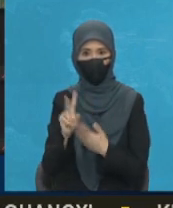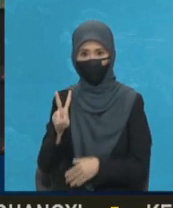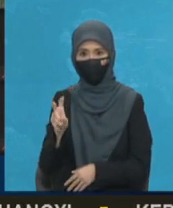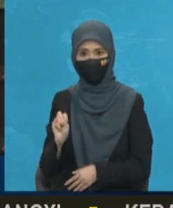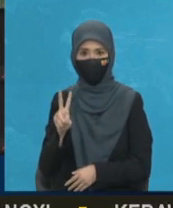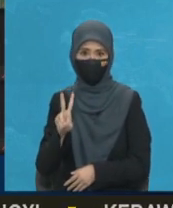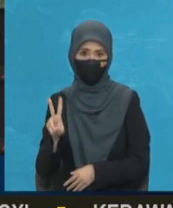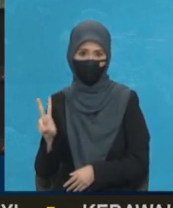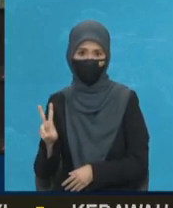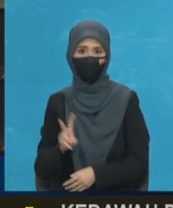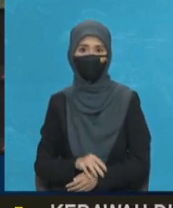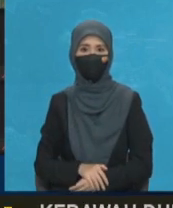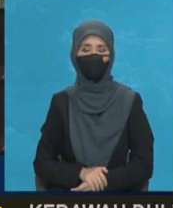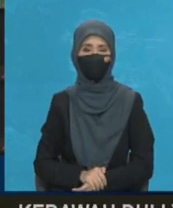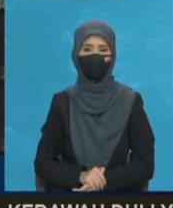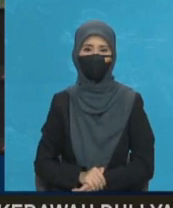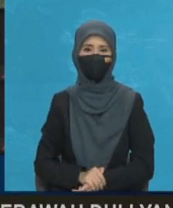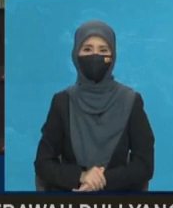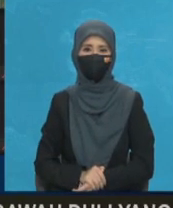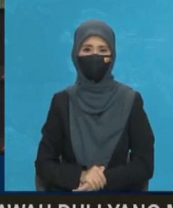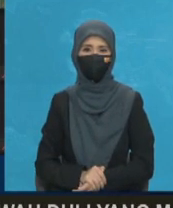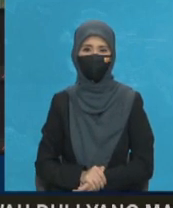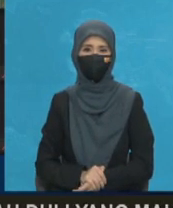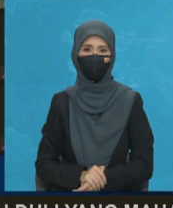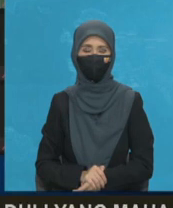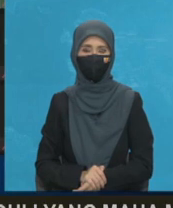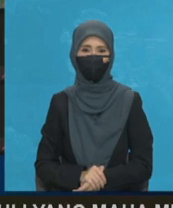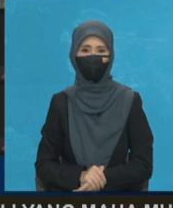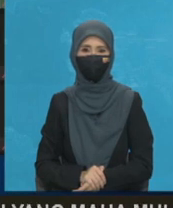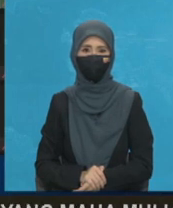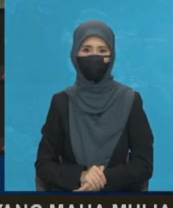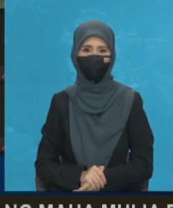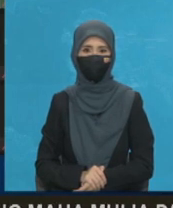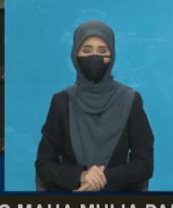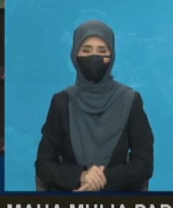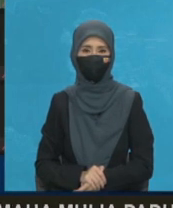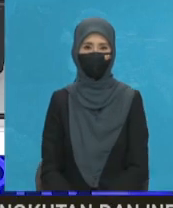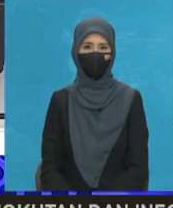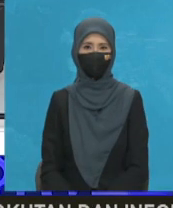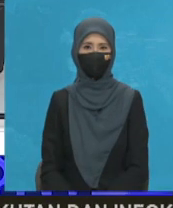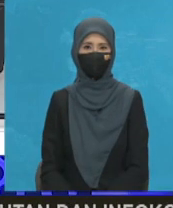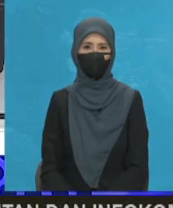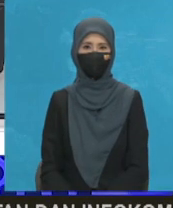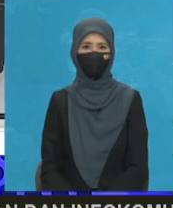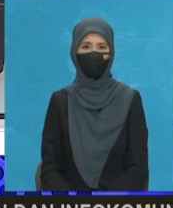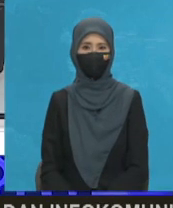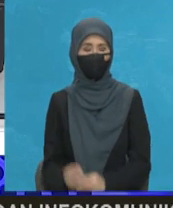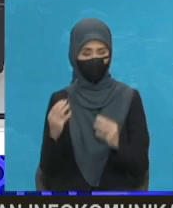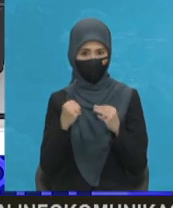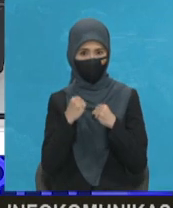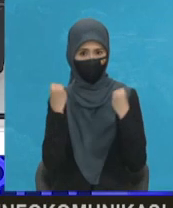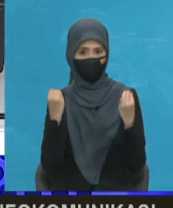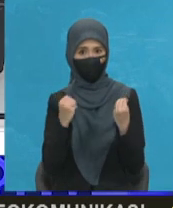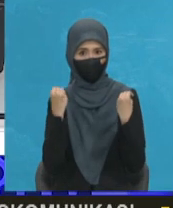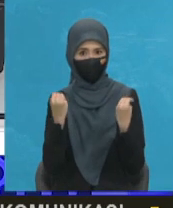sangat menarik juga jika dikemas dengan kemasan yang menarik Hai Majlis